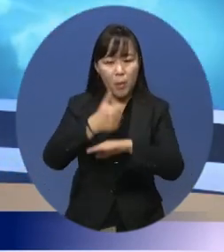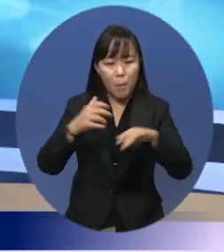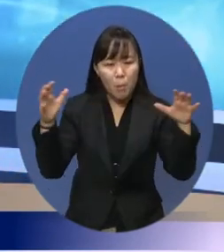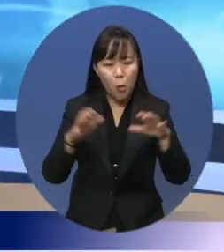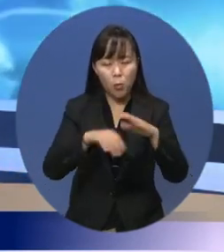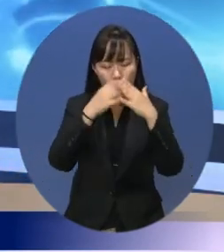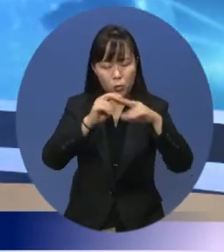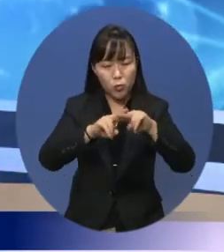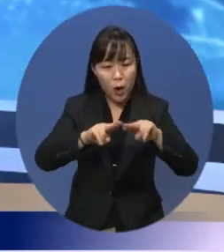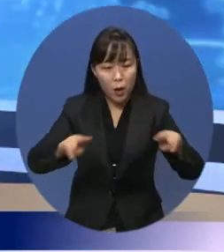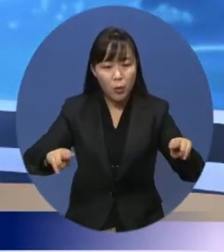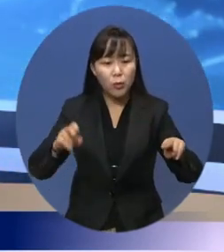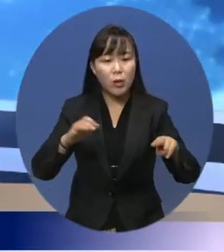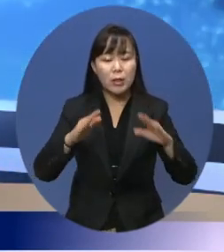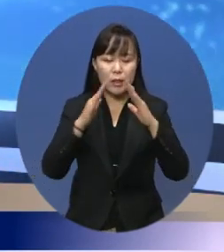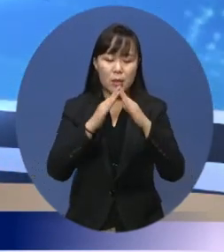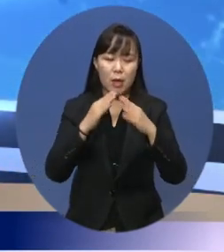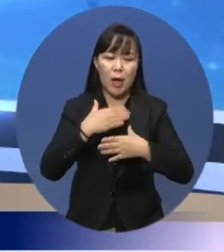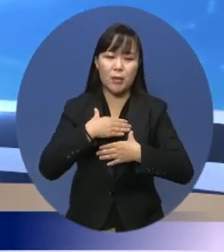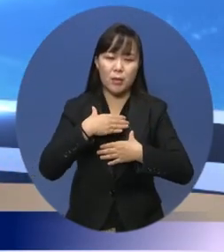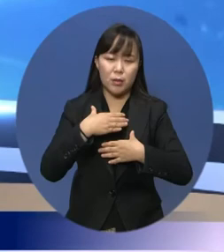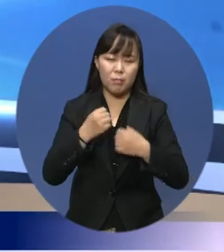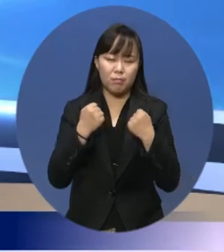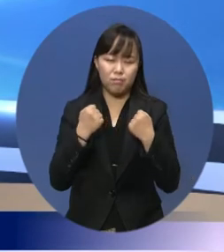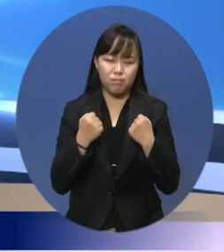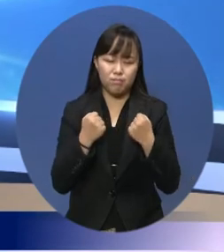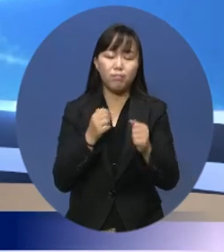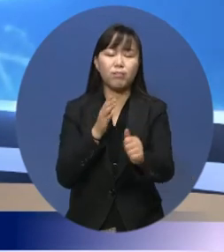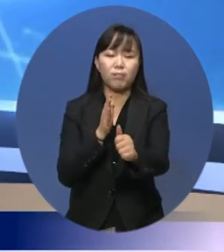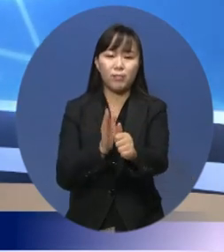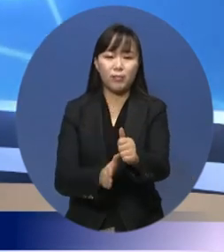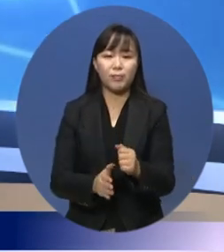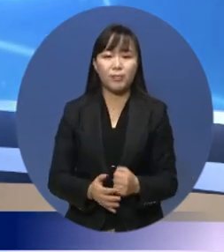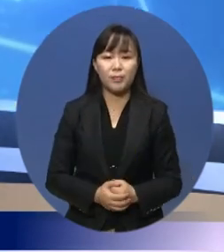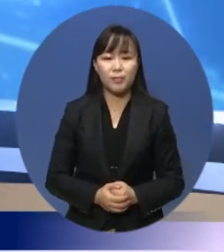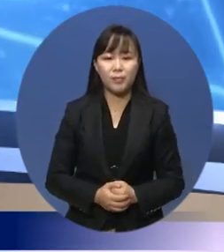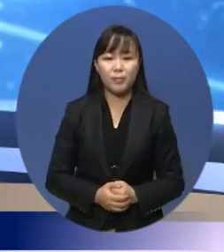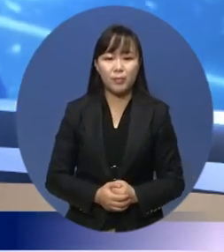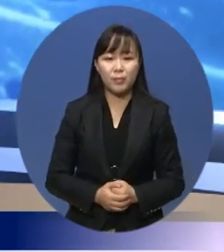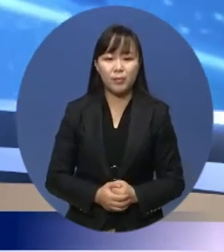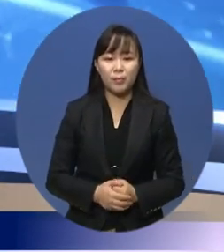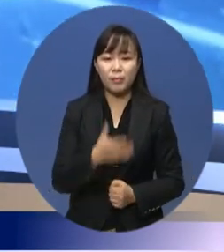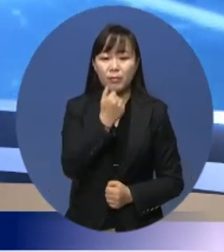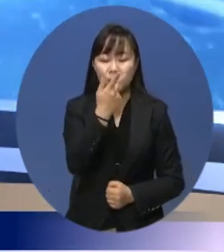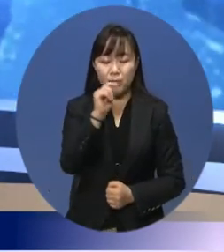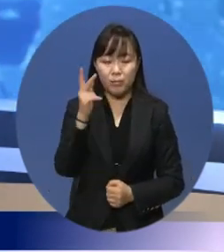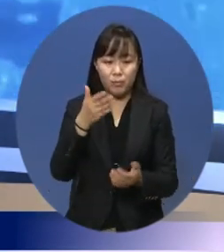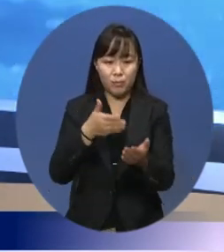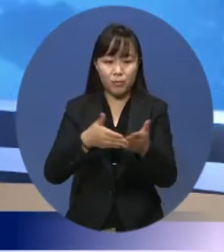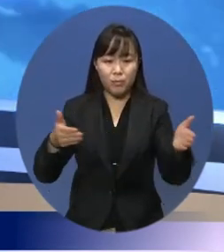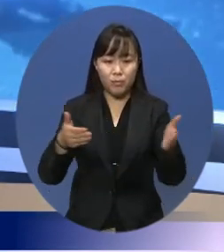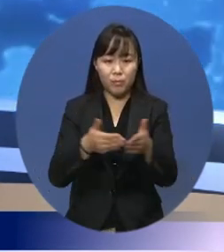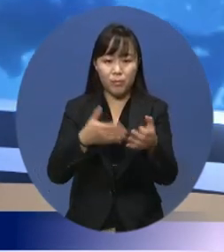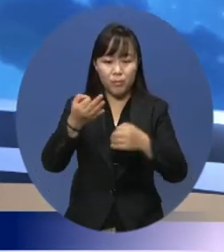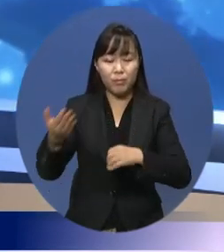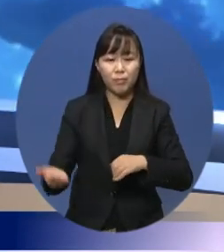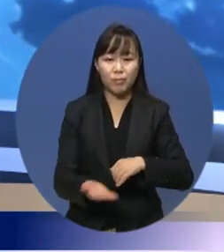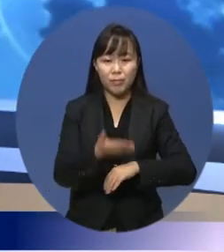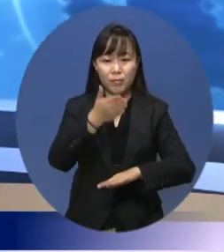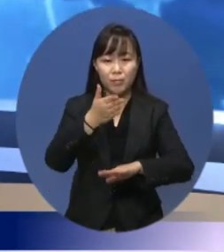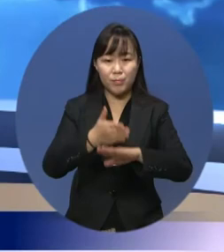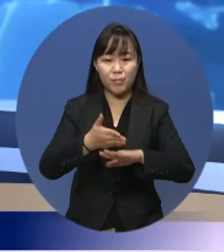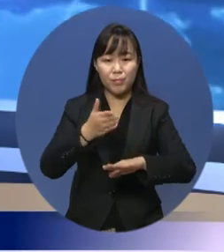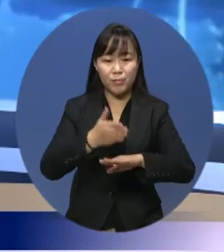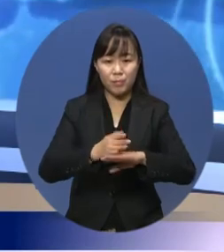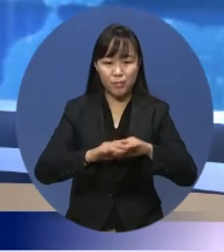과감히 취소하고 집에서 안전하게 머물러 주시기를 당부드립니다. 이상 복지TV 뉴스를 마칩니다.